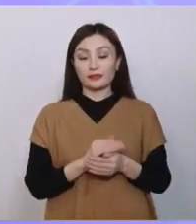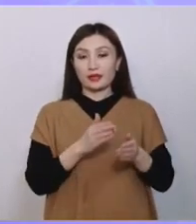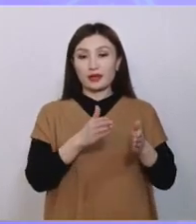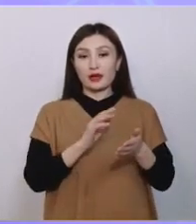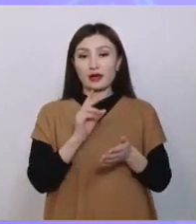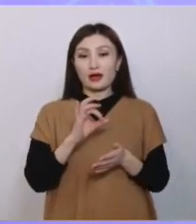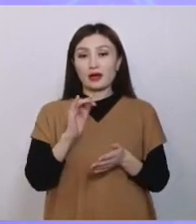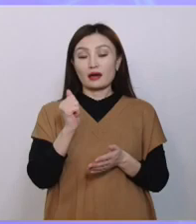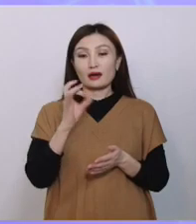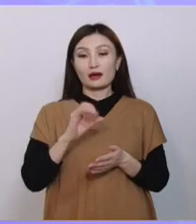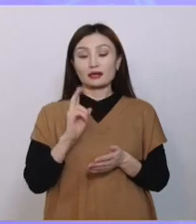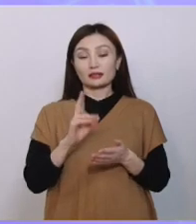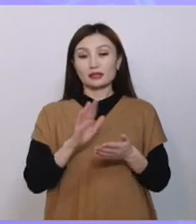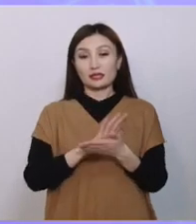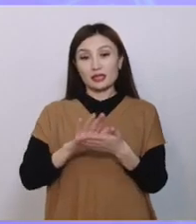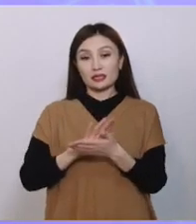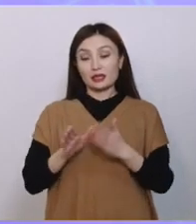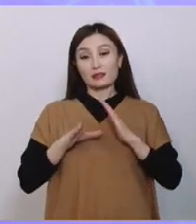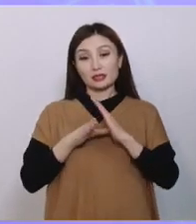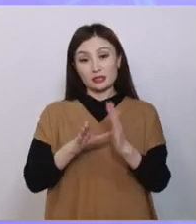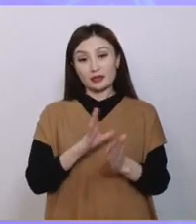Арыктарды тазалап, жардам беришти.